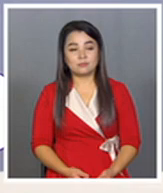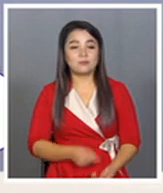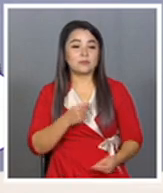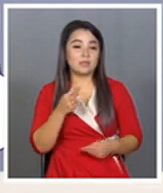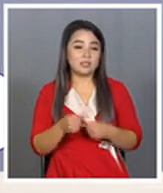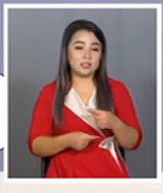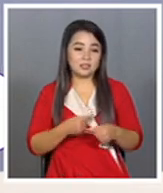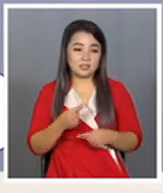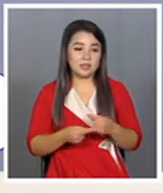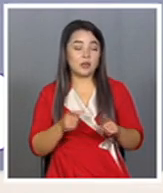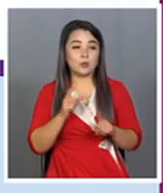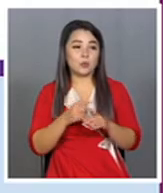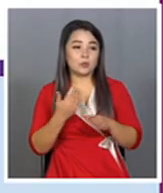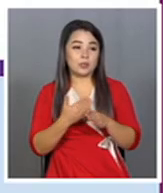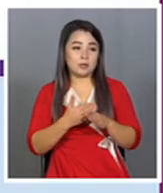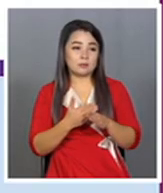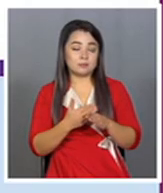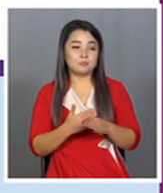Келесі тірек сөздер.